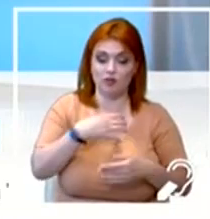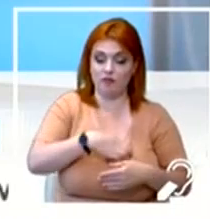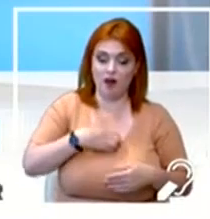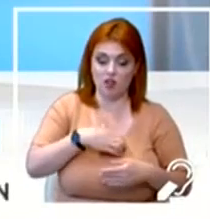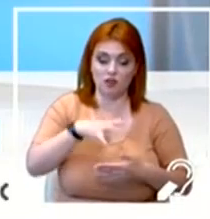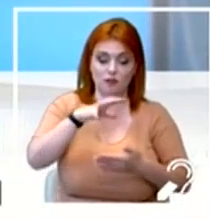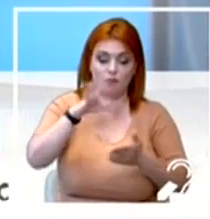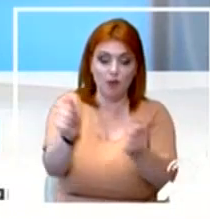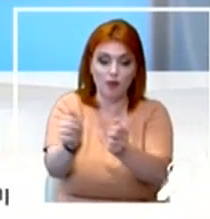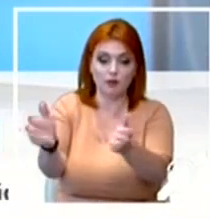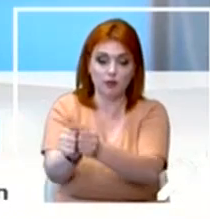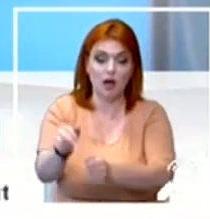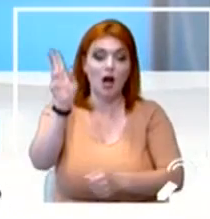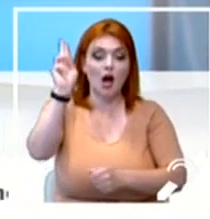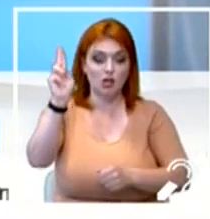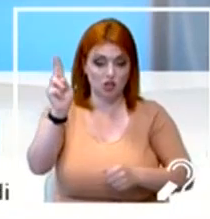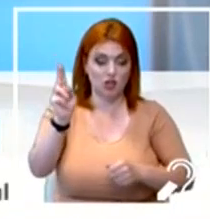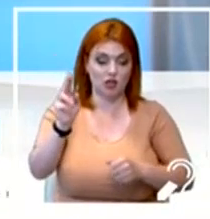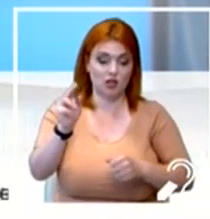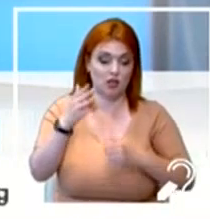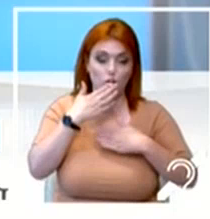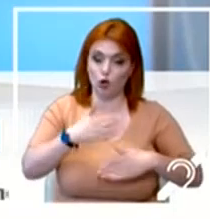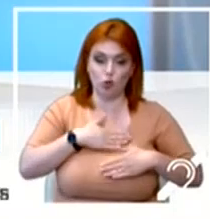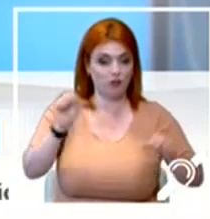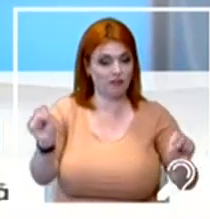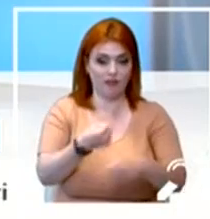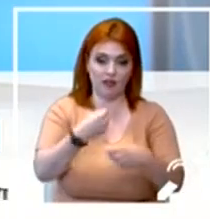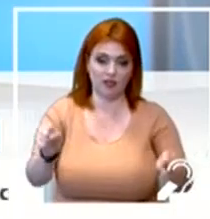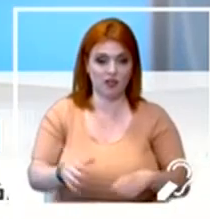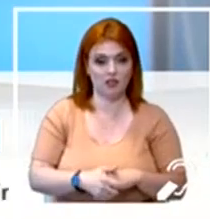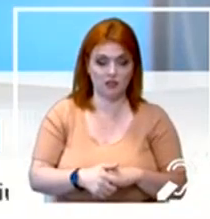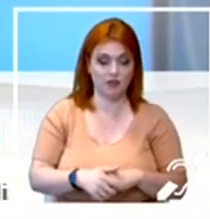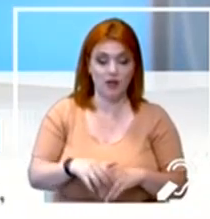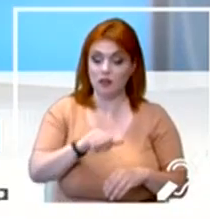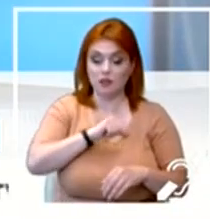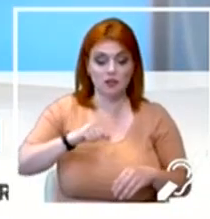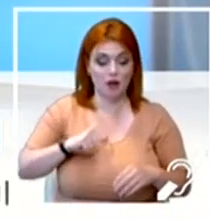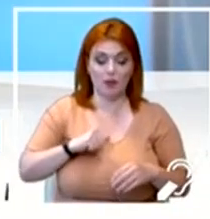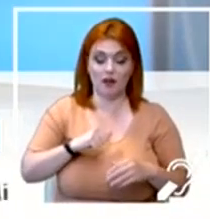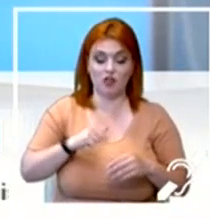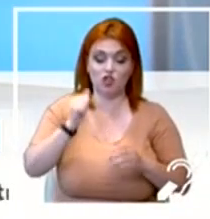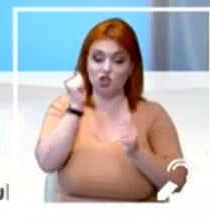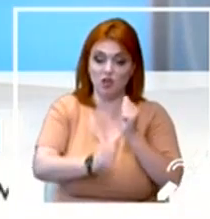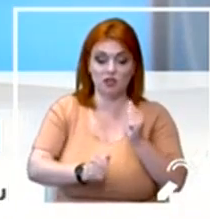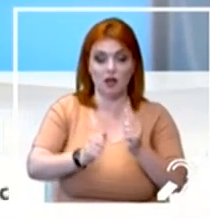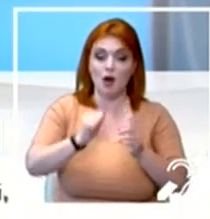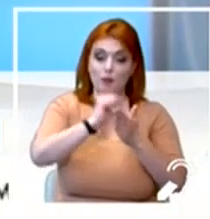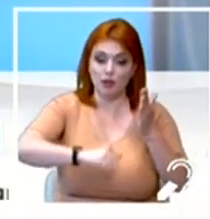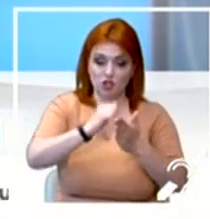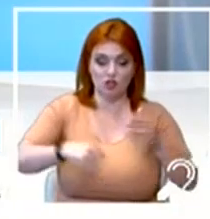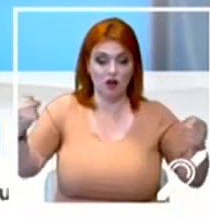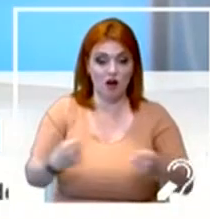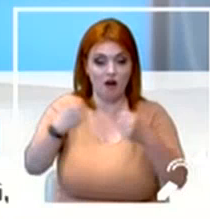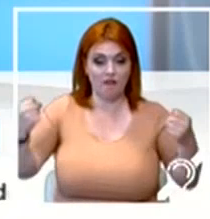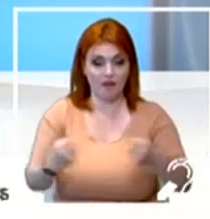depășesc viteza legală, una dintre cele mai frecvente cauze ale producerii accidentelor. Azi dimineața, agenții de patrulare au organizat